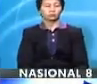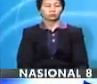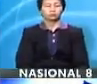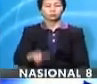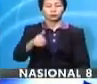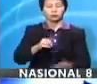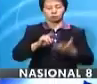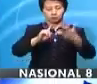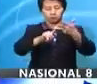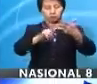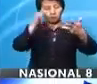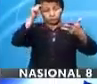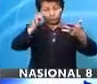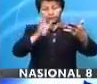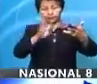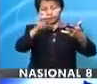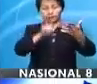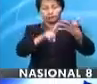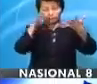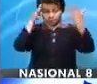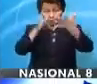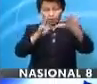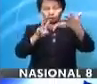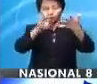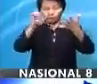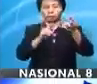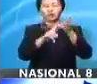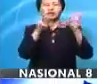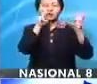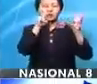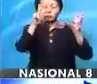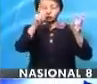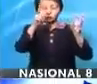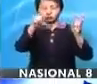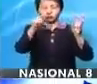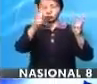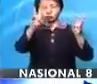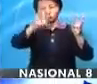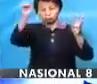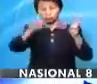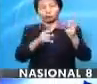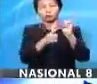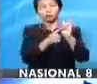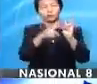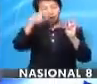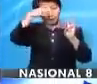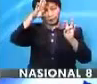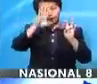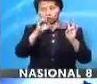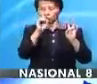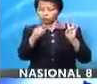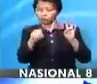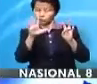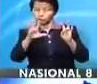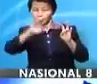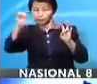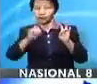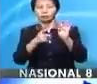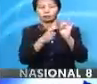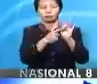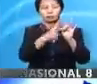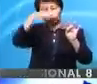Ia diikuti Terengganu 4%, Pahang 2%, Kedah 1.7%, Perlis